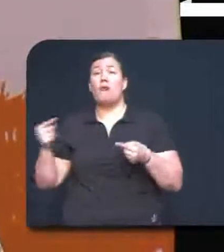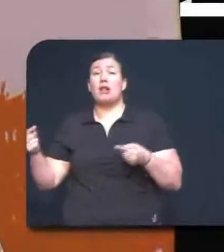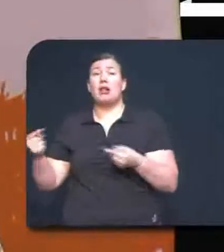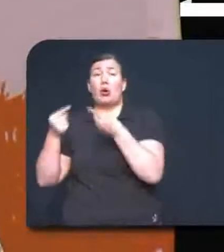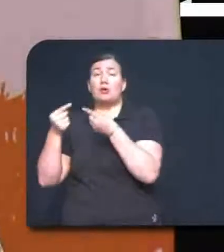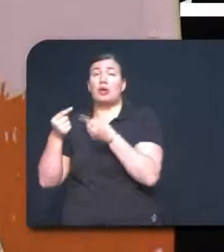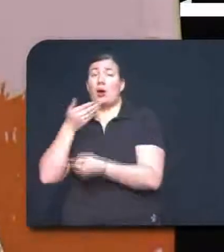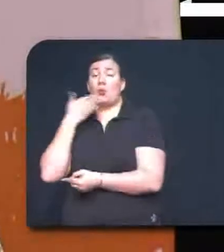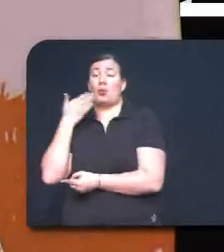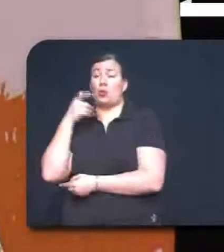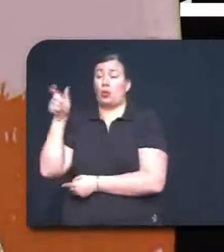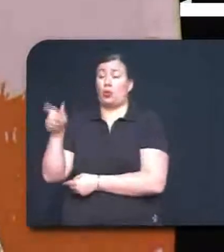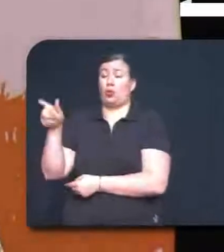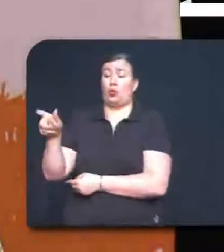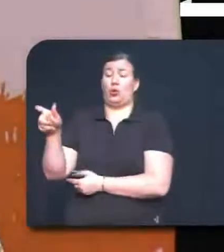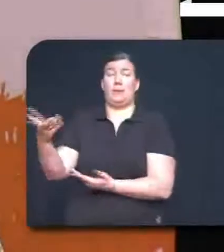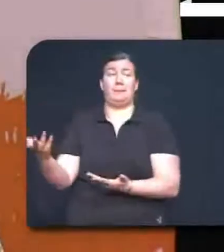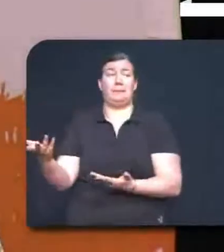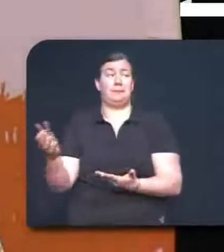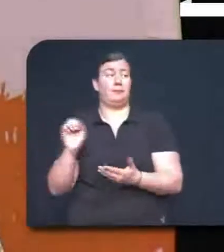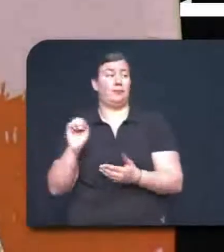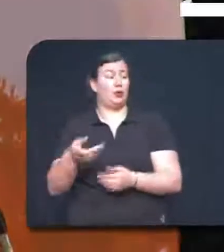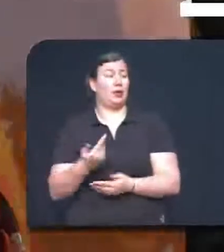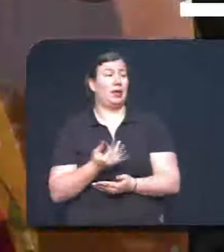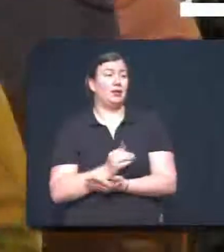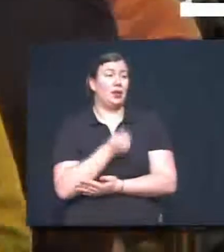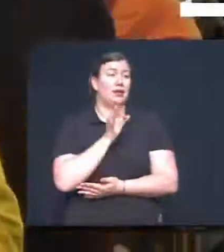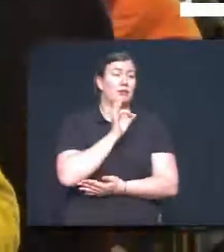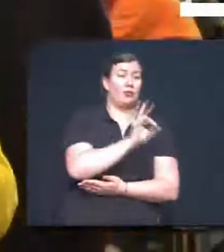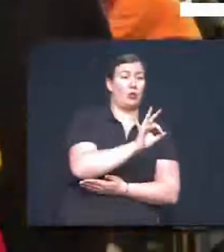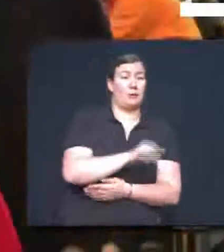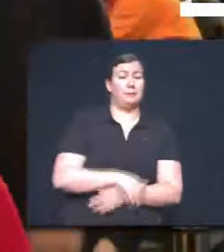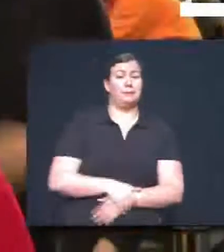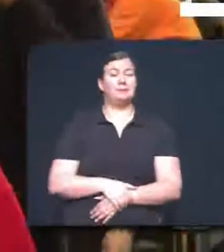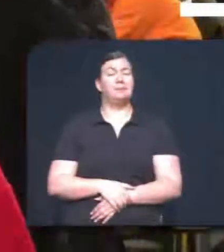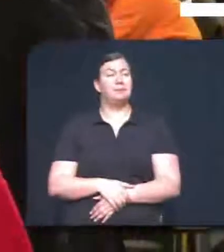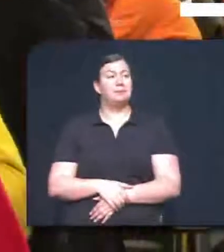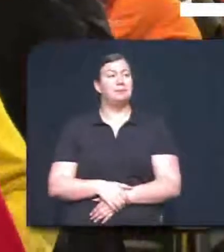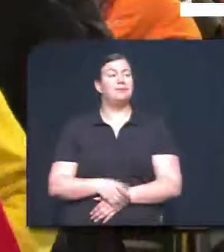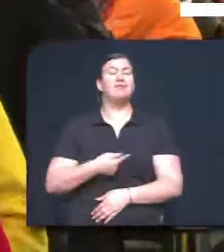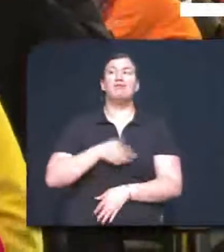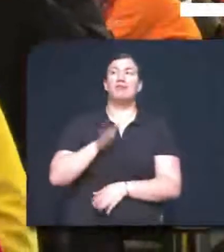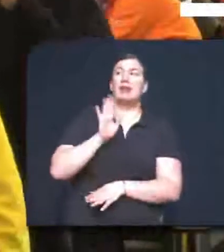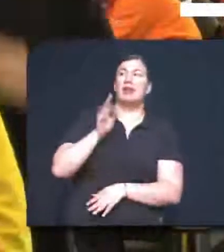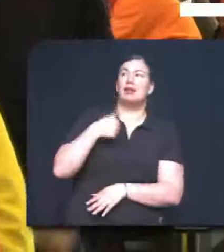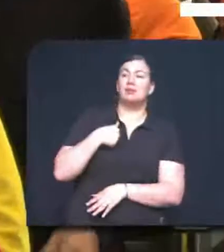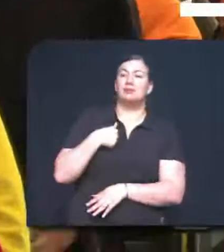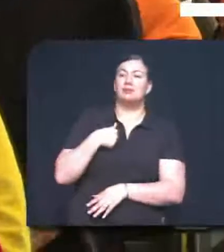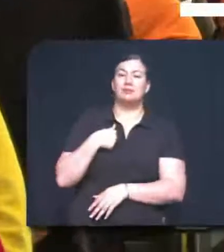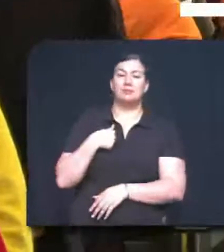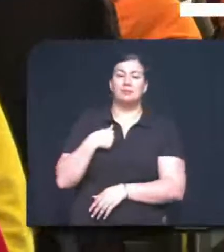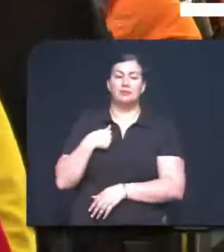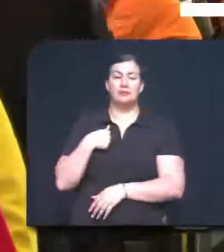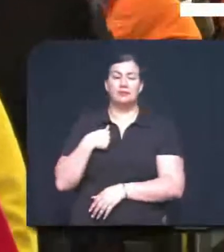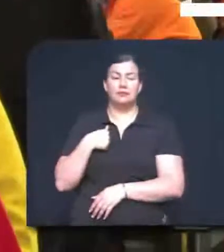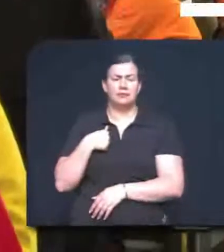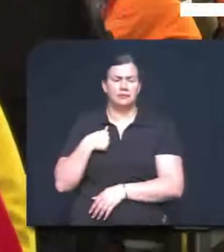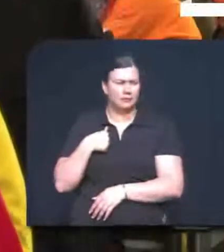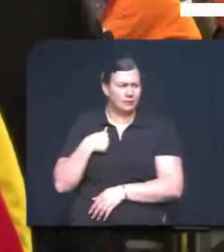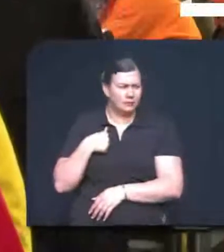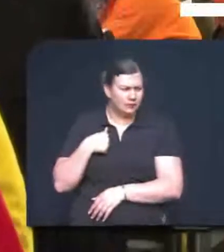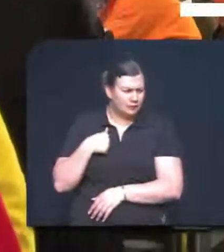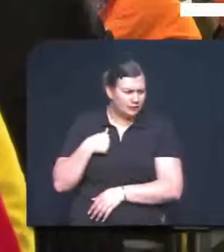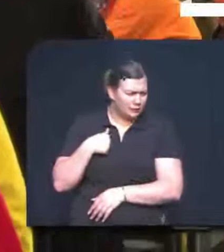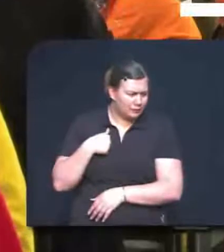gebe ich mal bei Pro Mikro frei bitte schön ja hallo ich heiße mustafael ich bitte davon